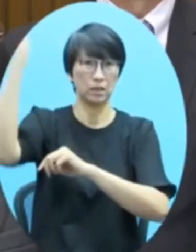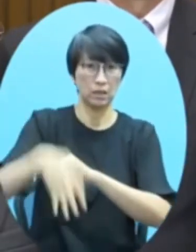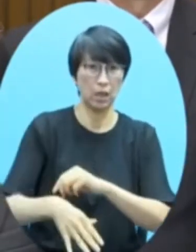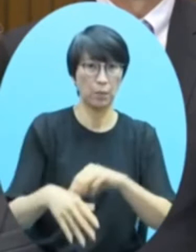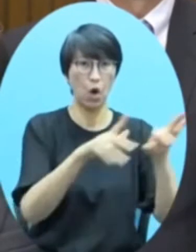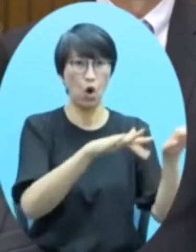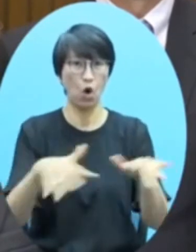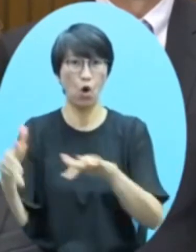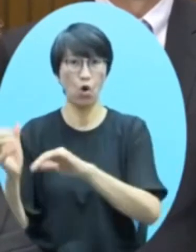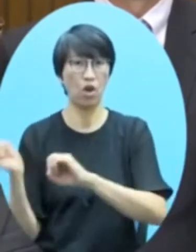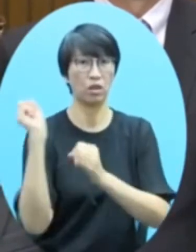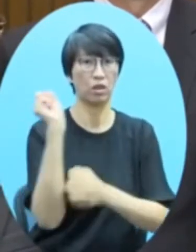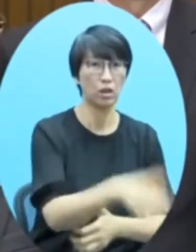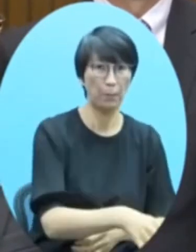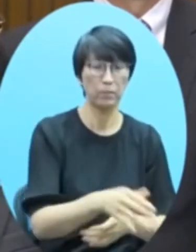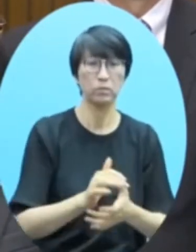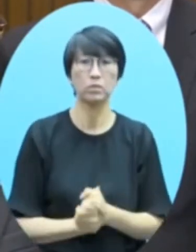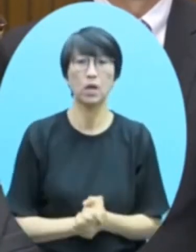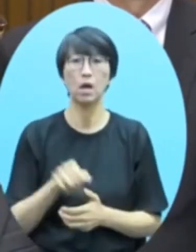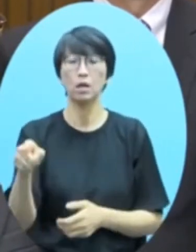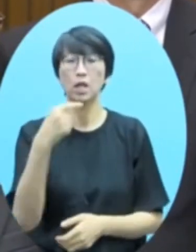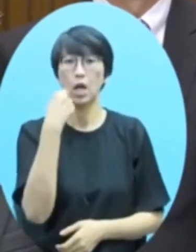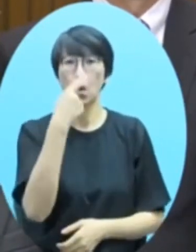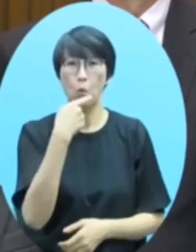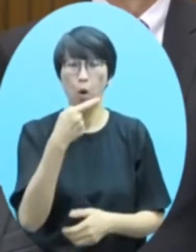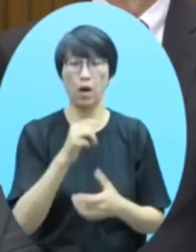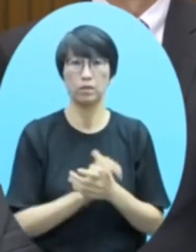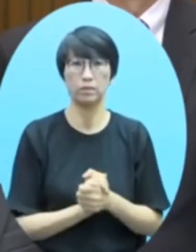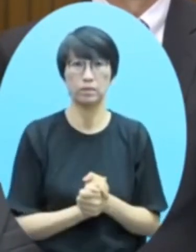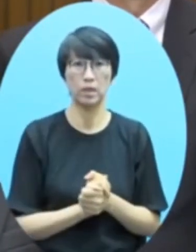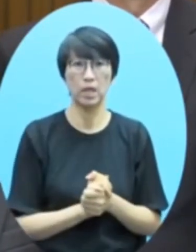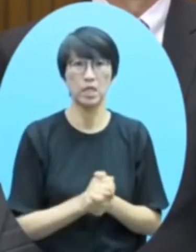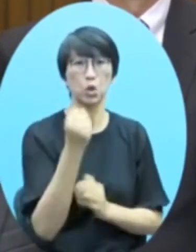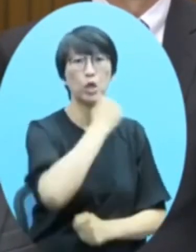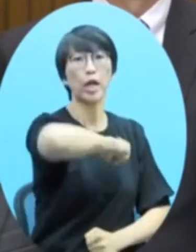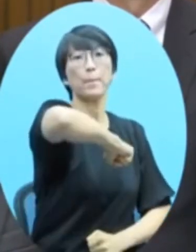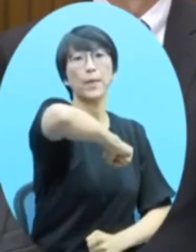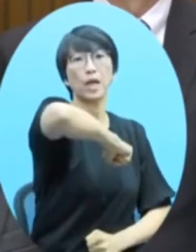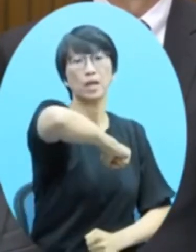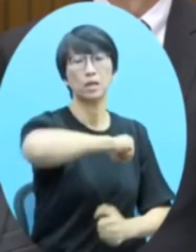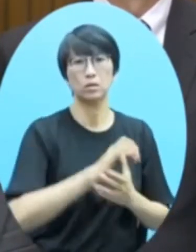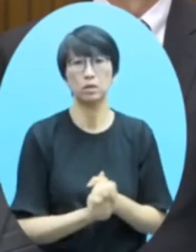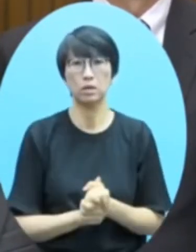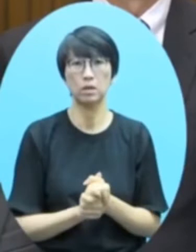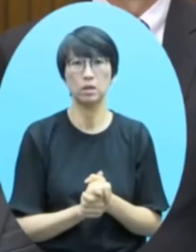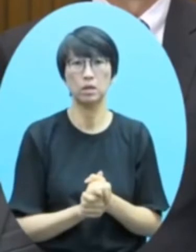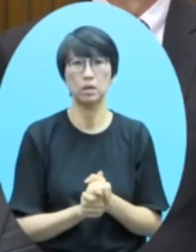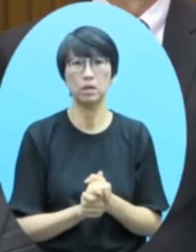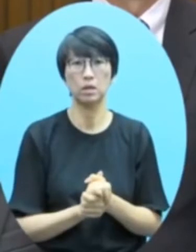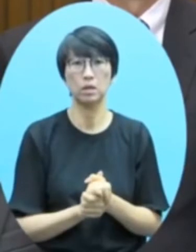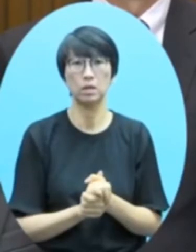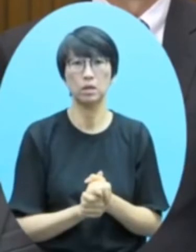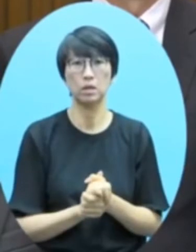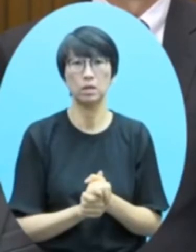海，他們揚言要搞革命，要光復香港。